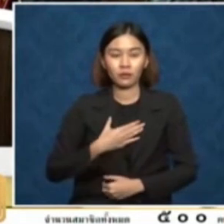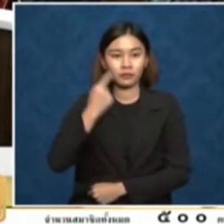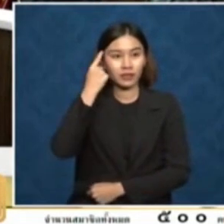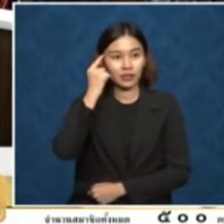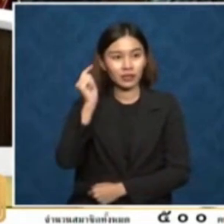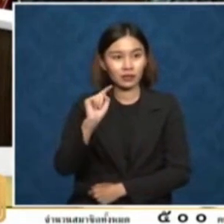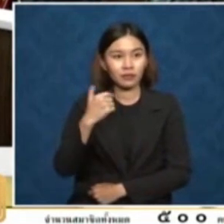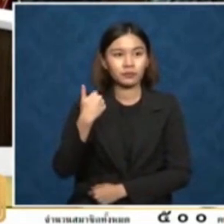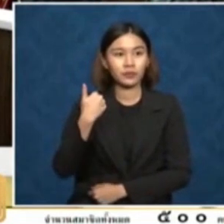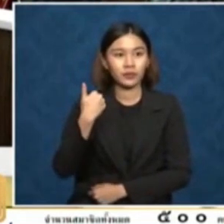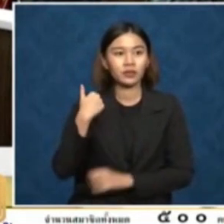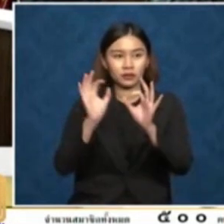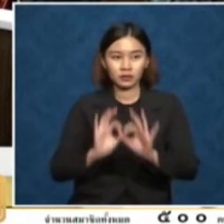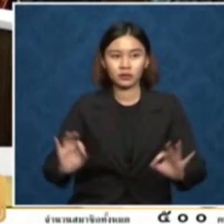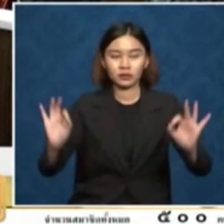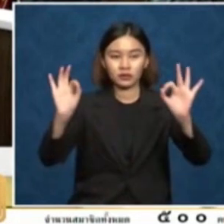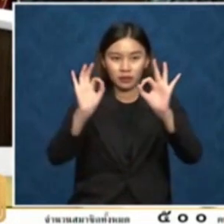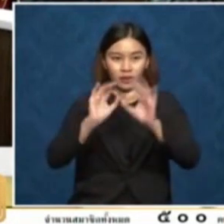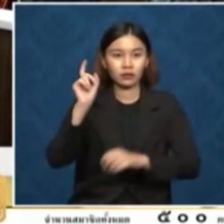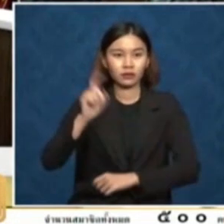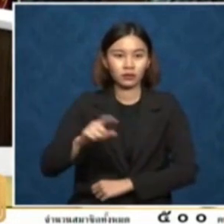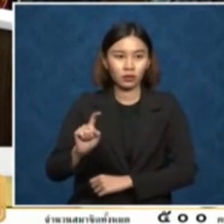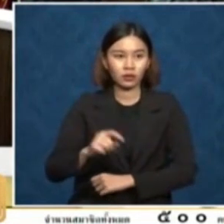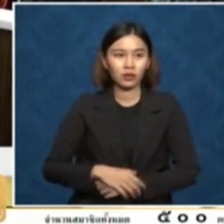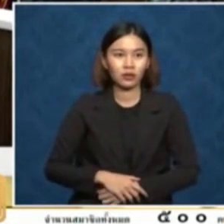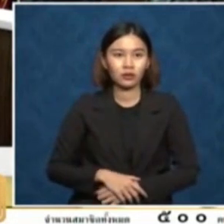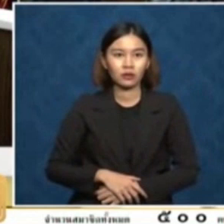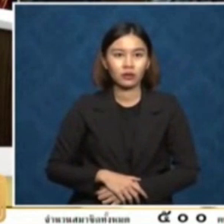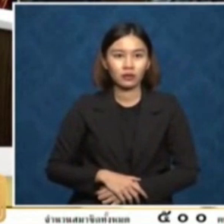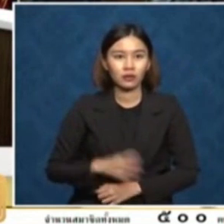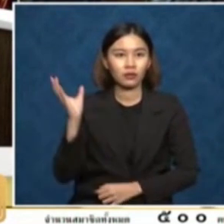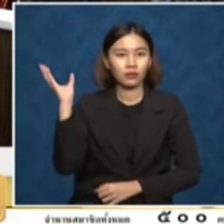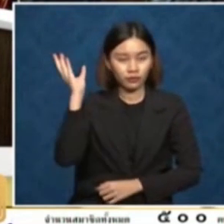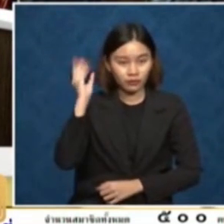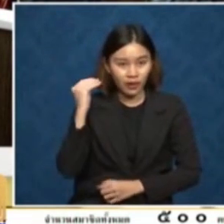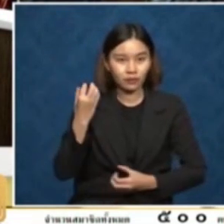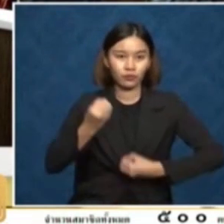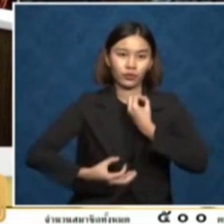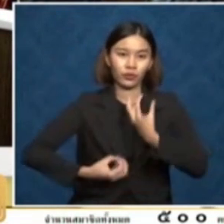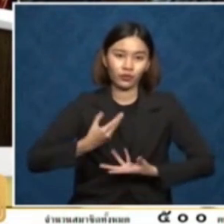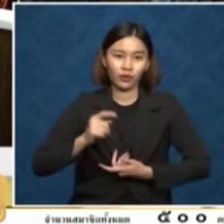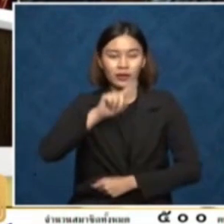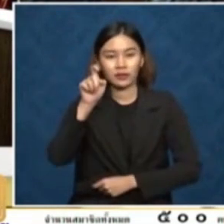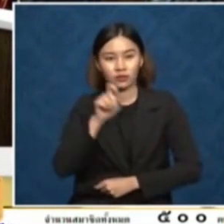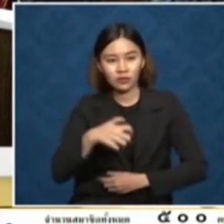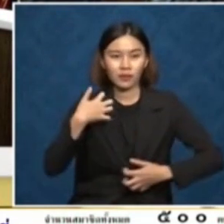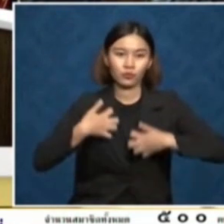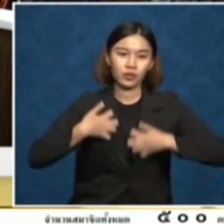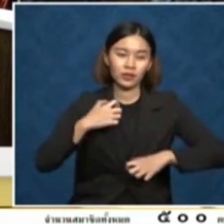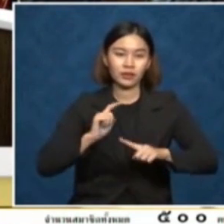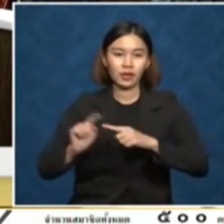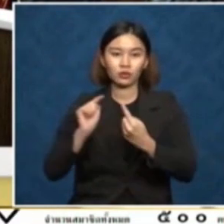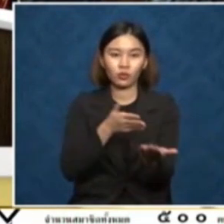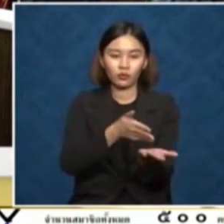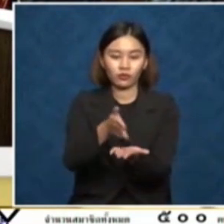ว่ามีความจำเป็นที่จะต้องรับฟังความคิดเห็นข้อกังวลต่างๆจ